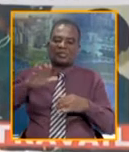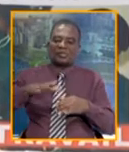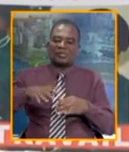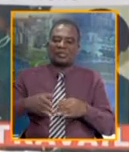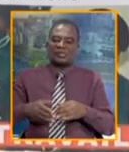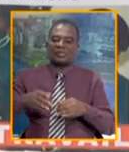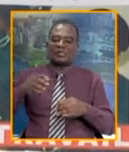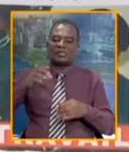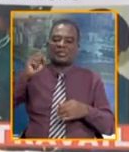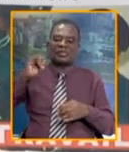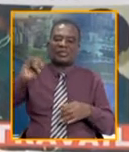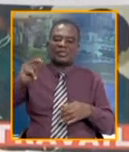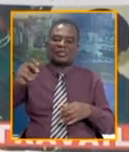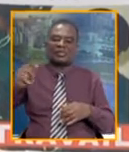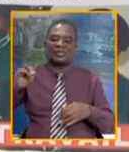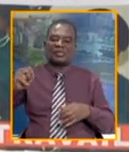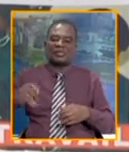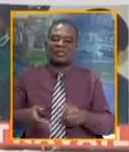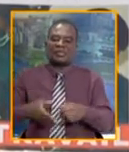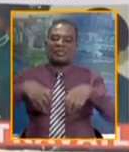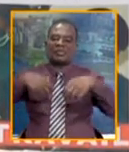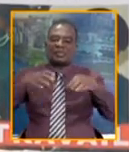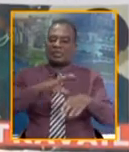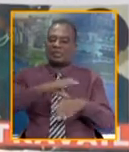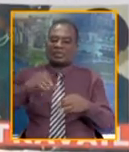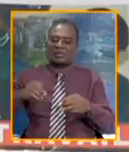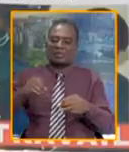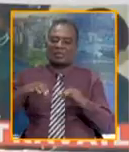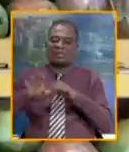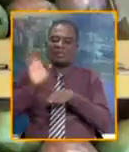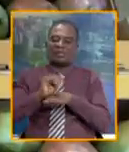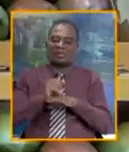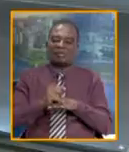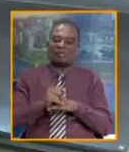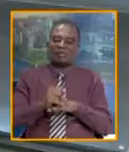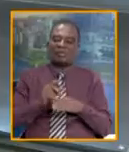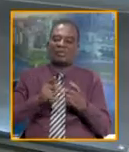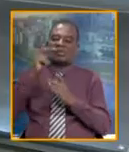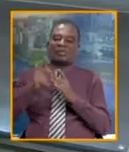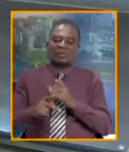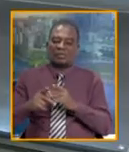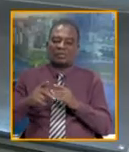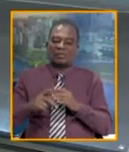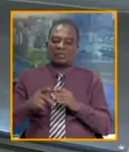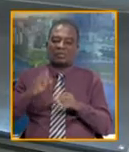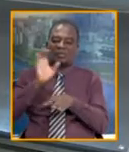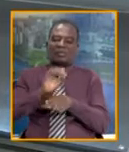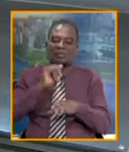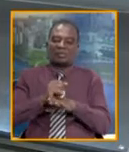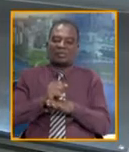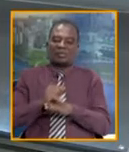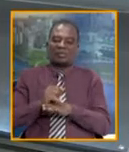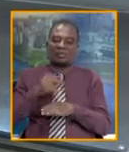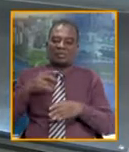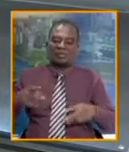contribuer de manière significative au développement de la petite industrie en Côte d'Ivoire. Le programme USIFEM Côte d'Ivoire